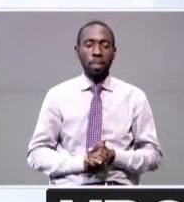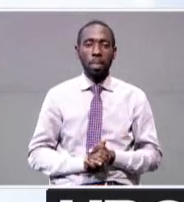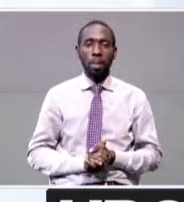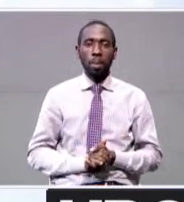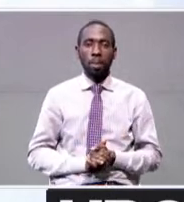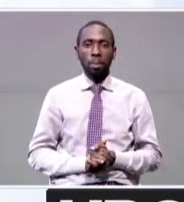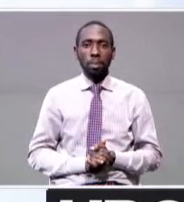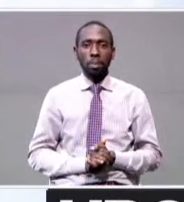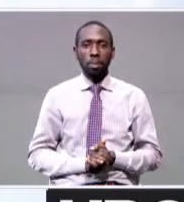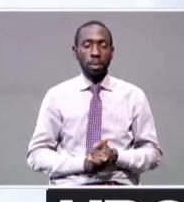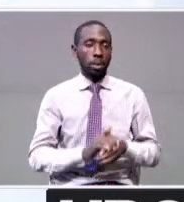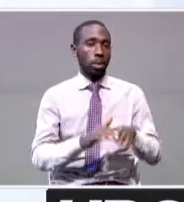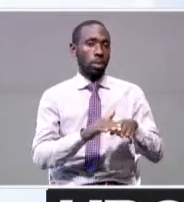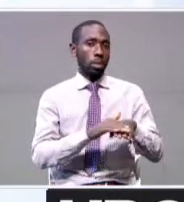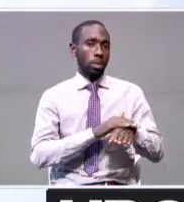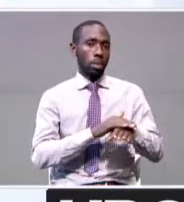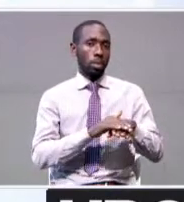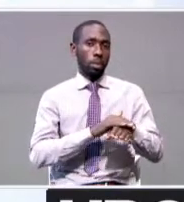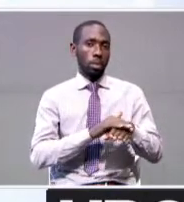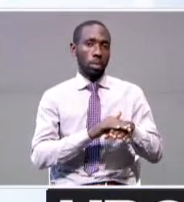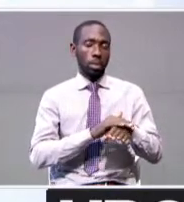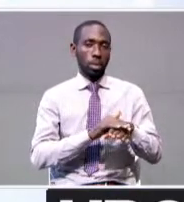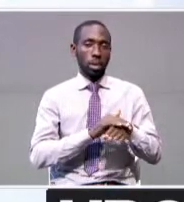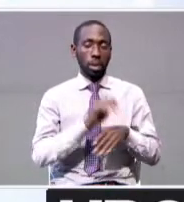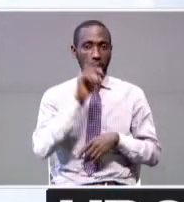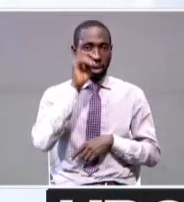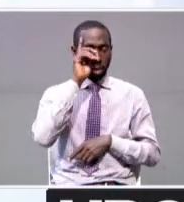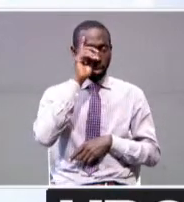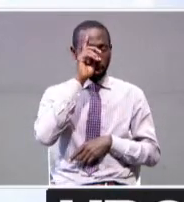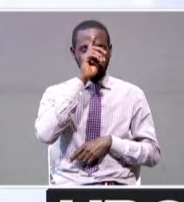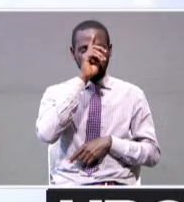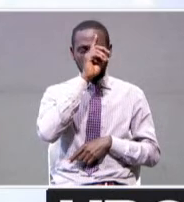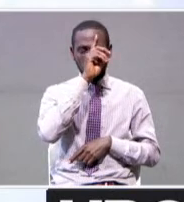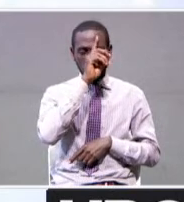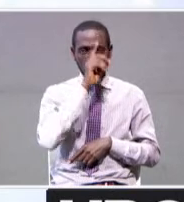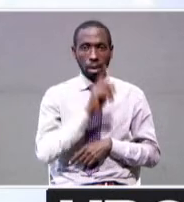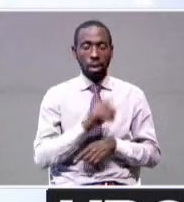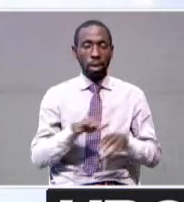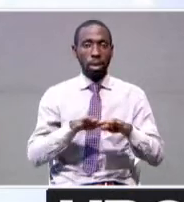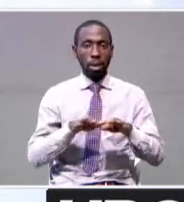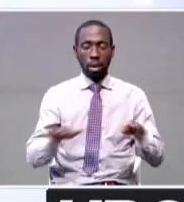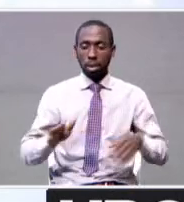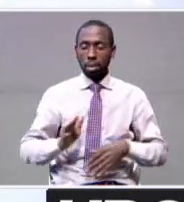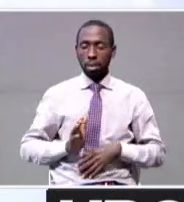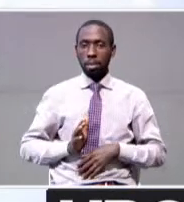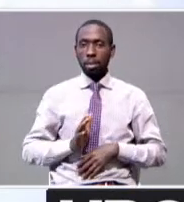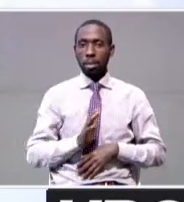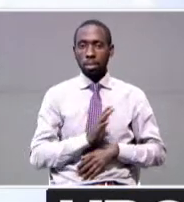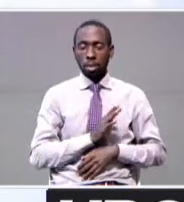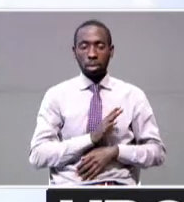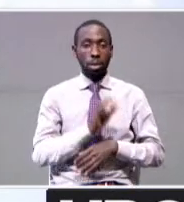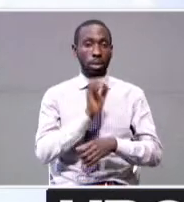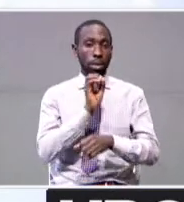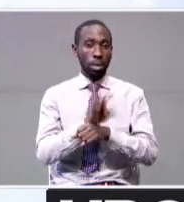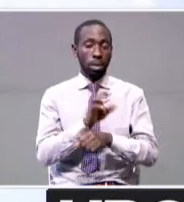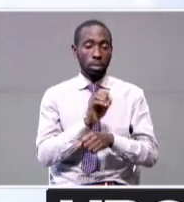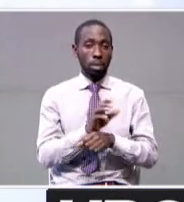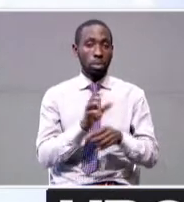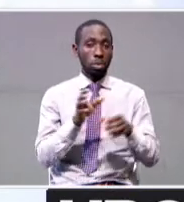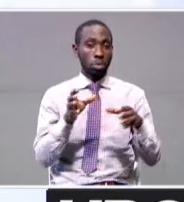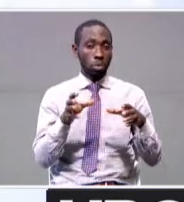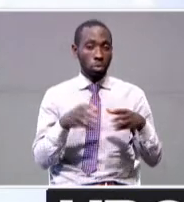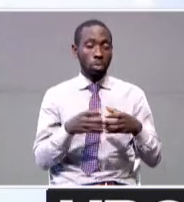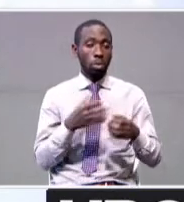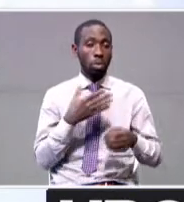Ekitongole ky'Obwakabaka ekivunaanyizibwa ku by'ettaka ekya Buganda Land Board kirabudde abo bonna abeesomye okunyaga ettaka lya Buganda okuli n'erya